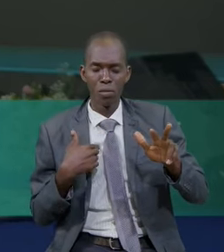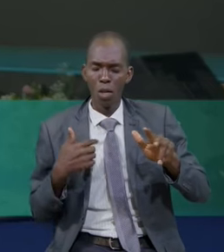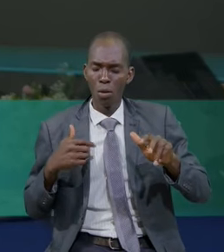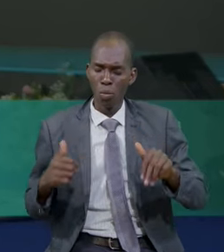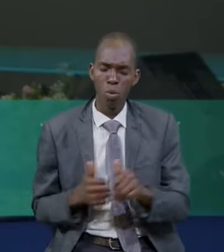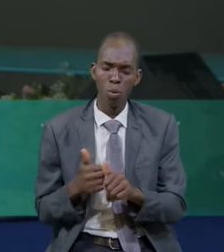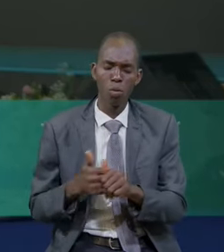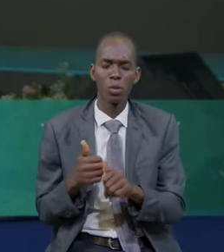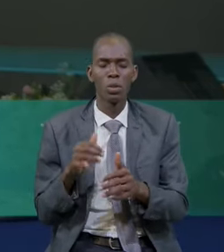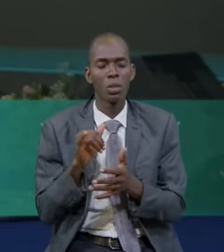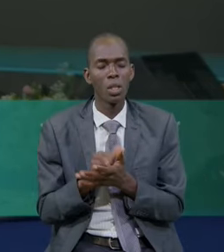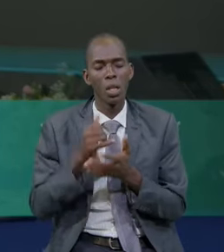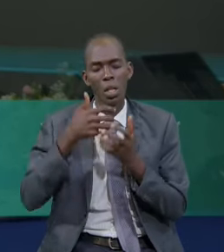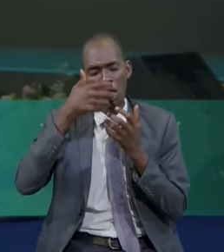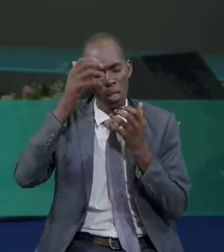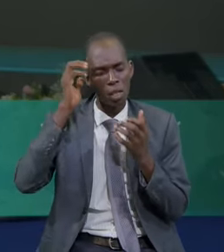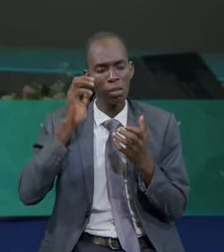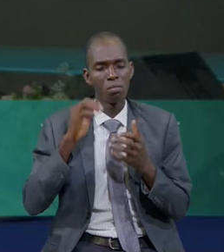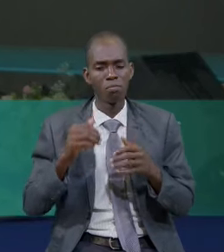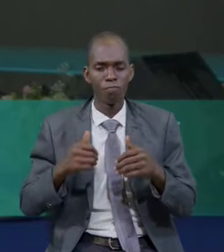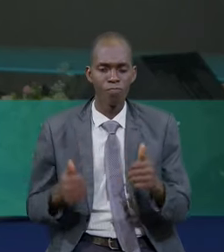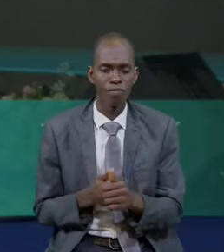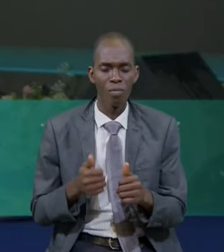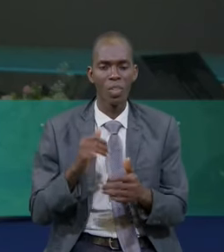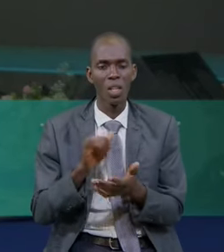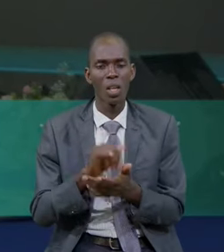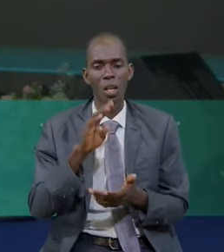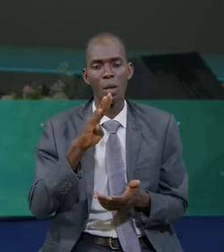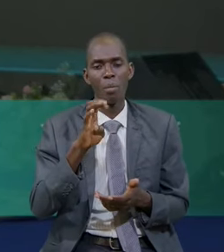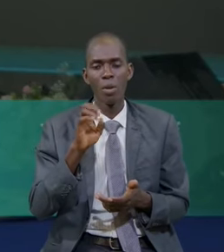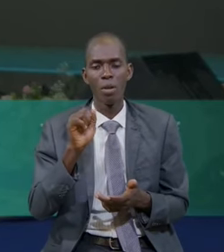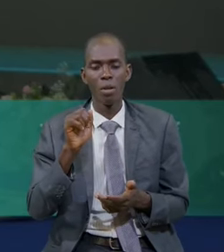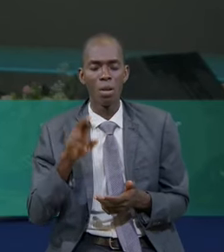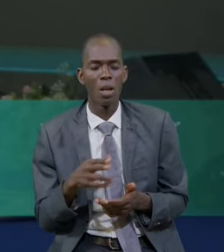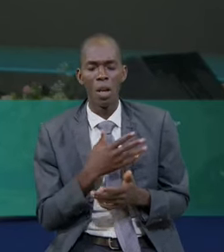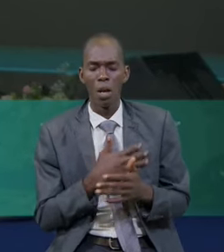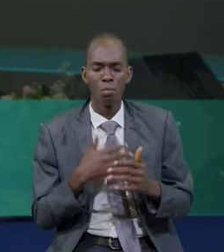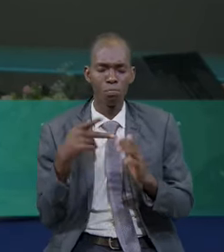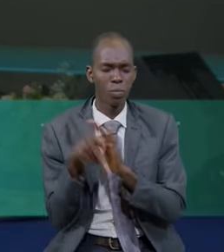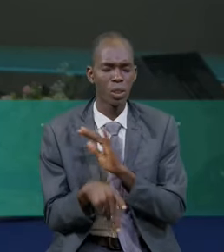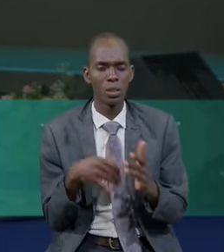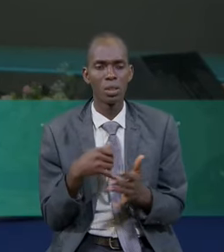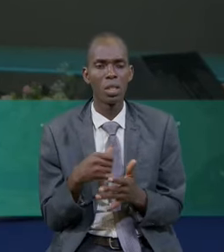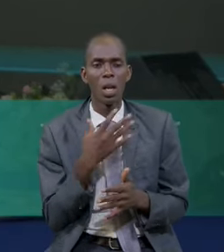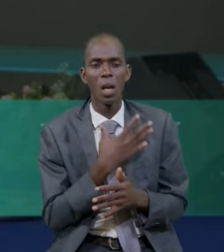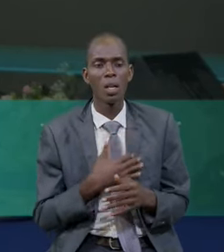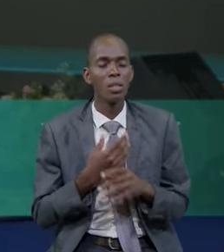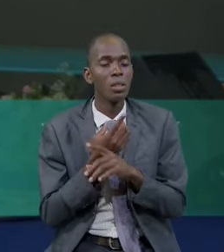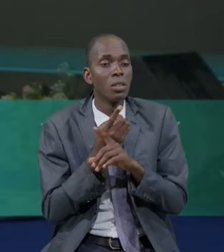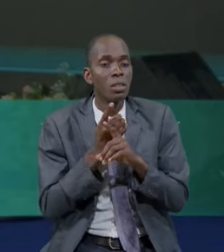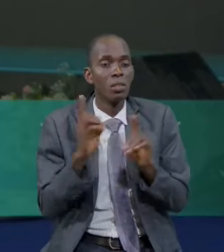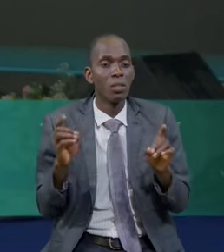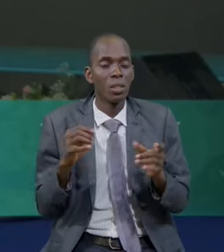verset 35, il dit, je courais après lui, je le frappais, le lion et l'ours, et j'arrachais la brebis de sa gueule.